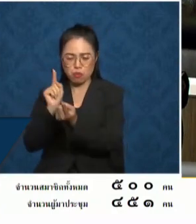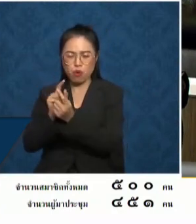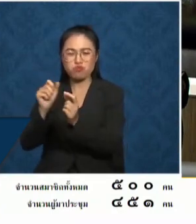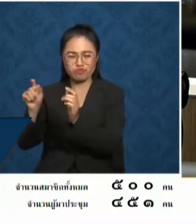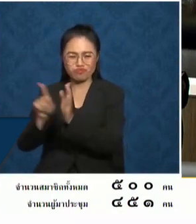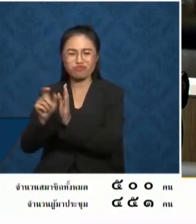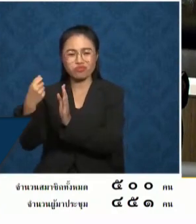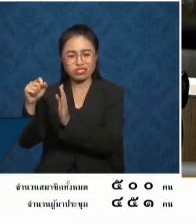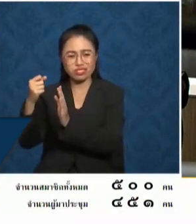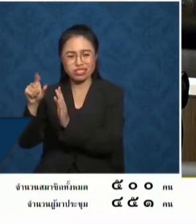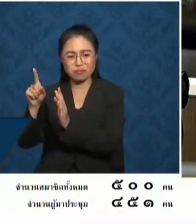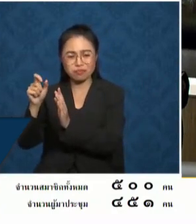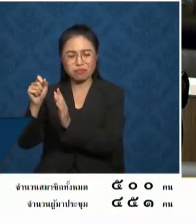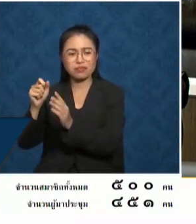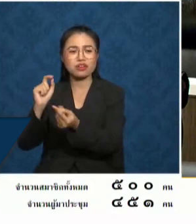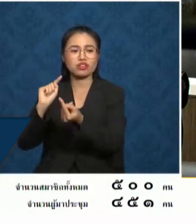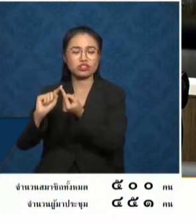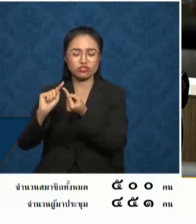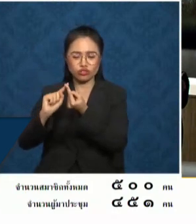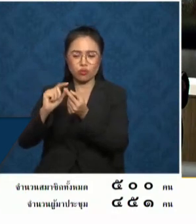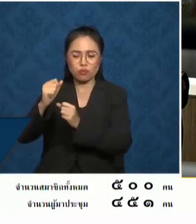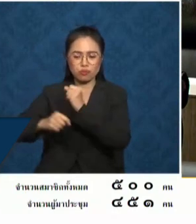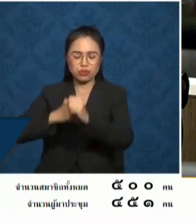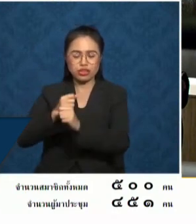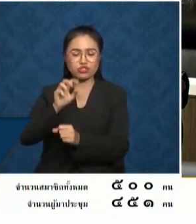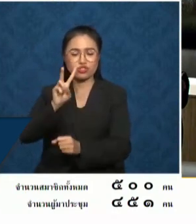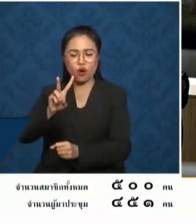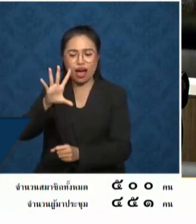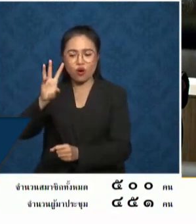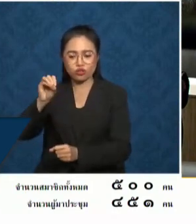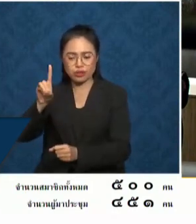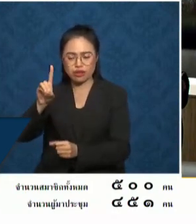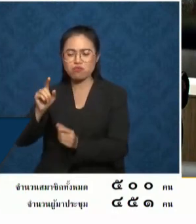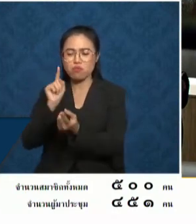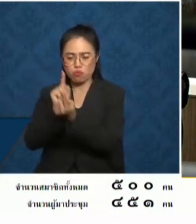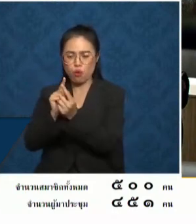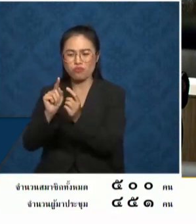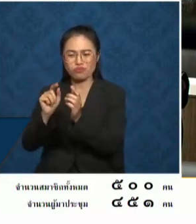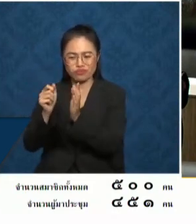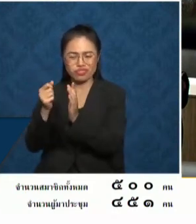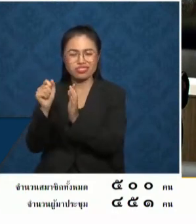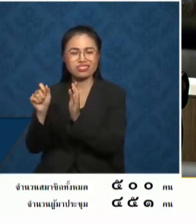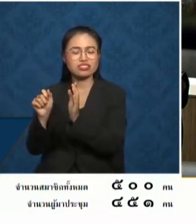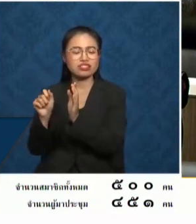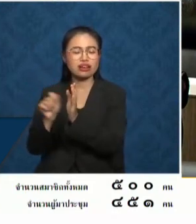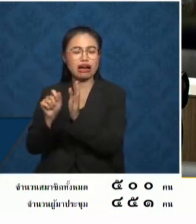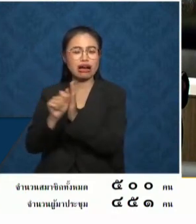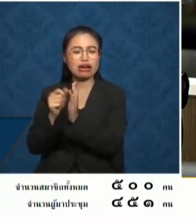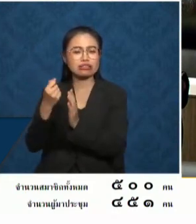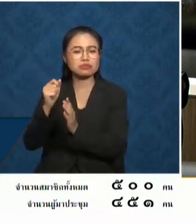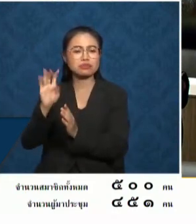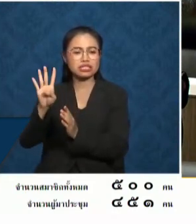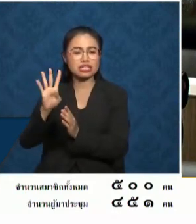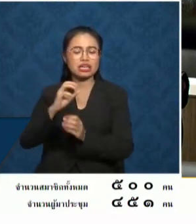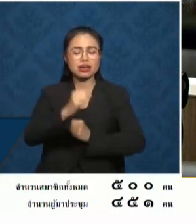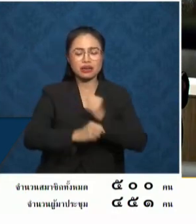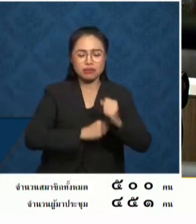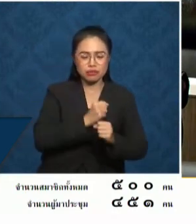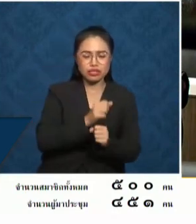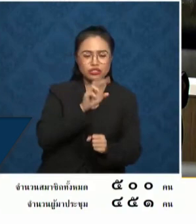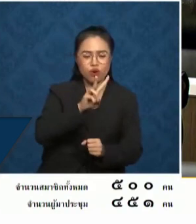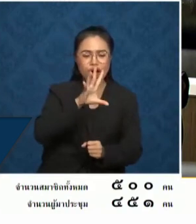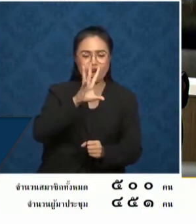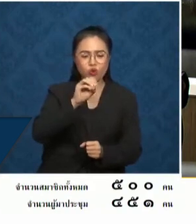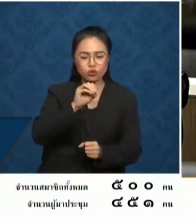2561พบเหตุการณ์ 10 4ครั้งปี2562พบเหตุการณ์ 16